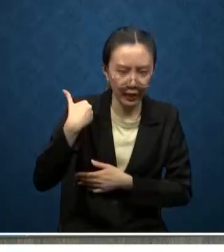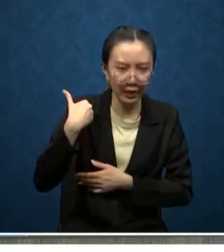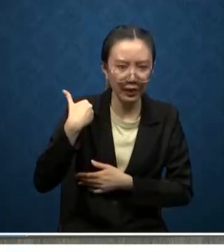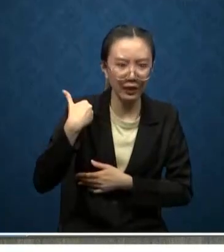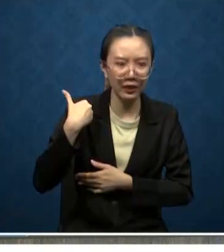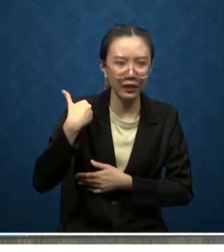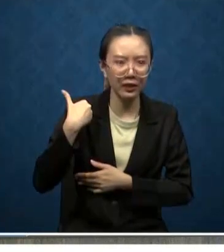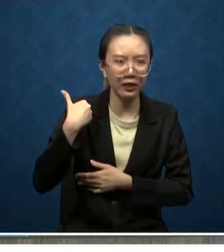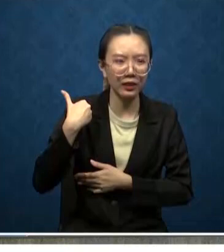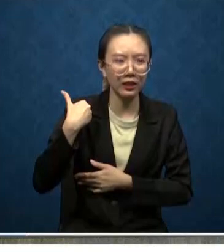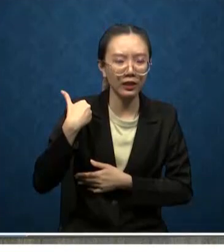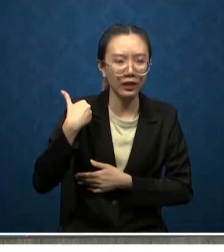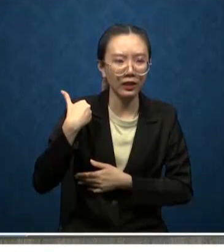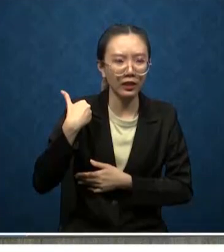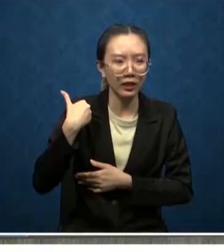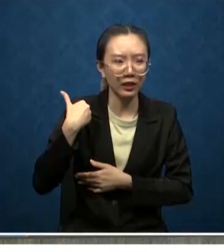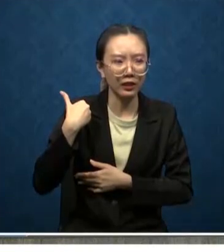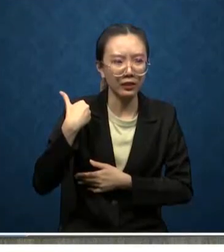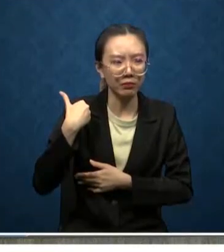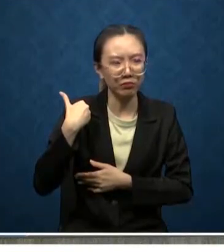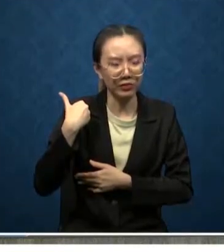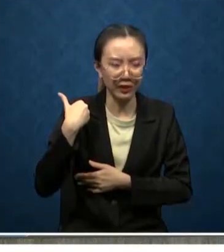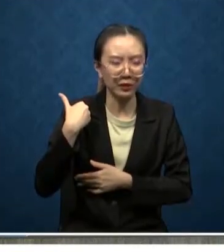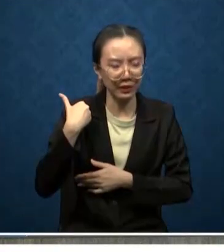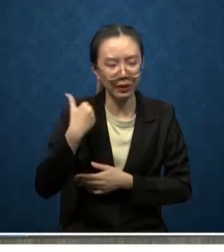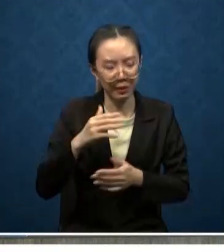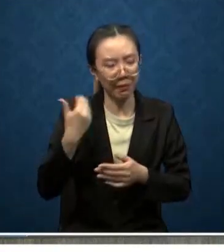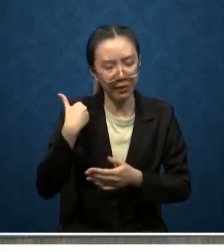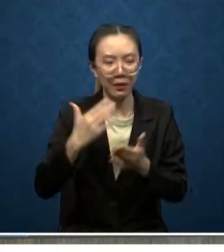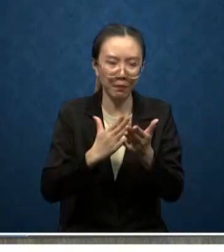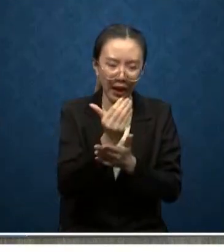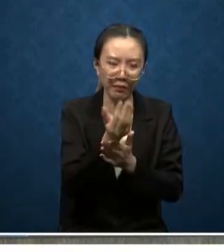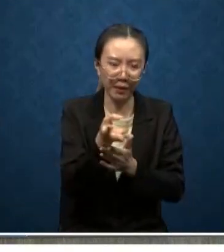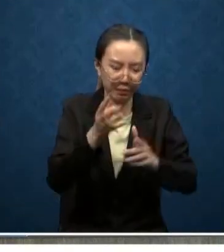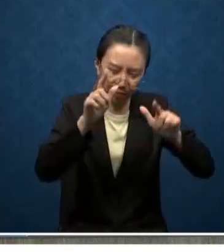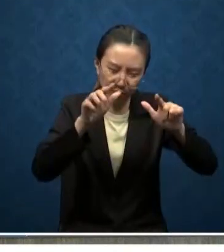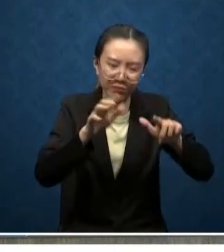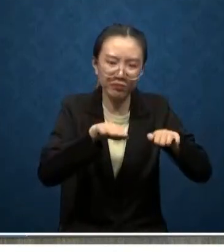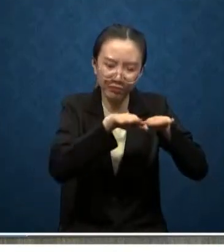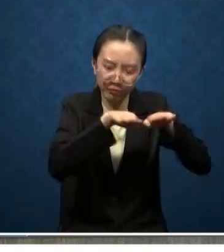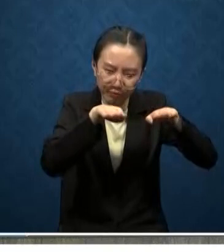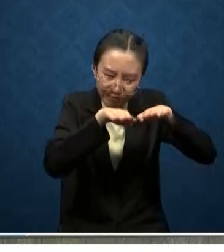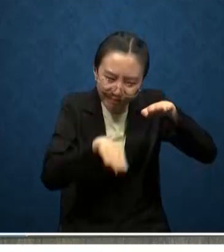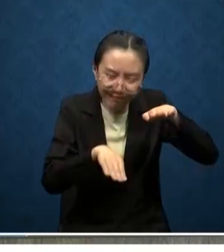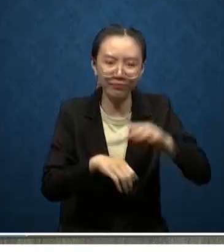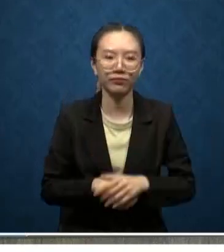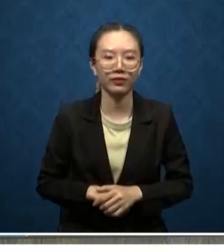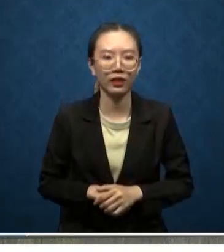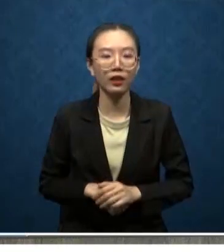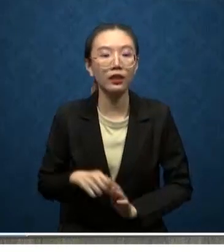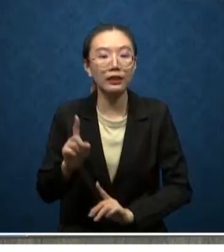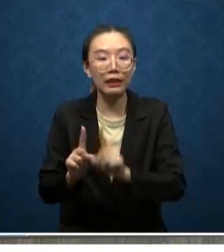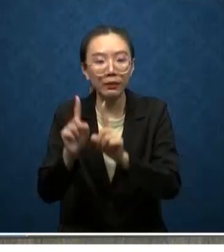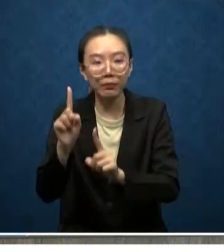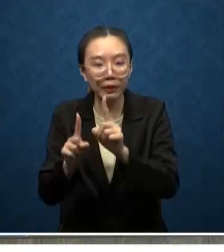ปฏิรูปประเทศในระดับที่ค่อนข้างต่ำมากนะครับการประเมินผลลัพธ์